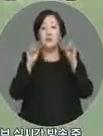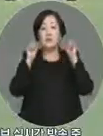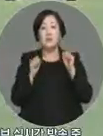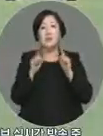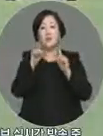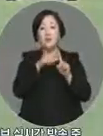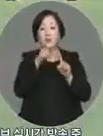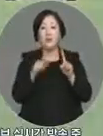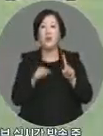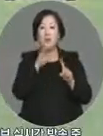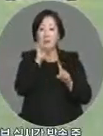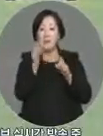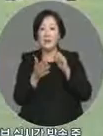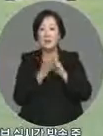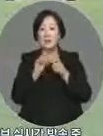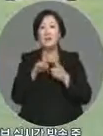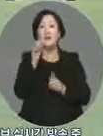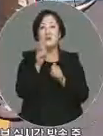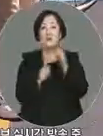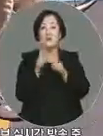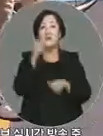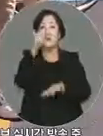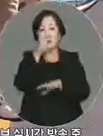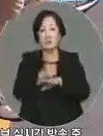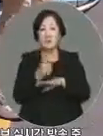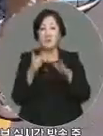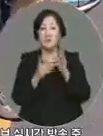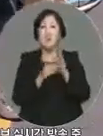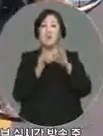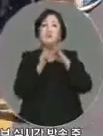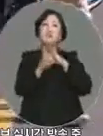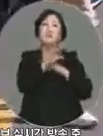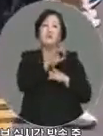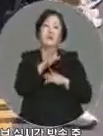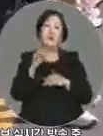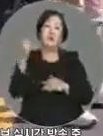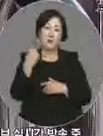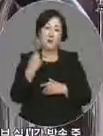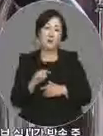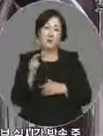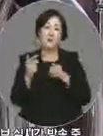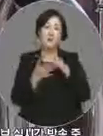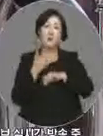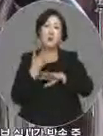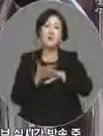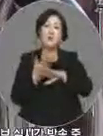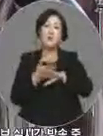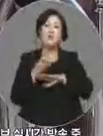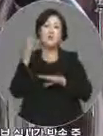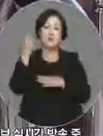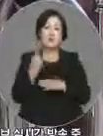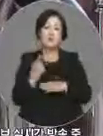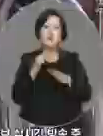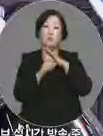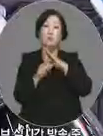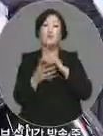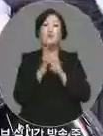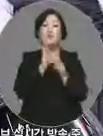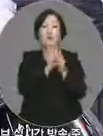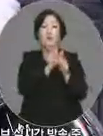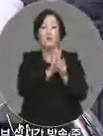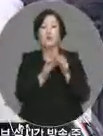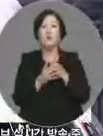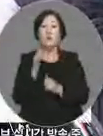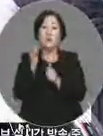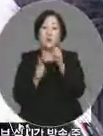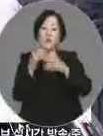있는 이색 경기입니다. 경기가 끝났지만 선수들은 자리를 떠나지 않고 다른 지역 선수들을 응원합니다.